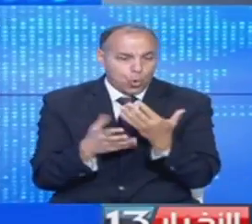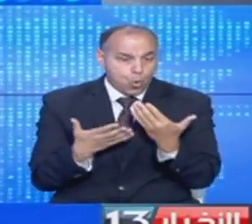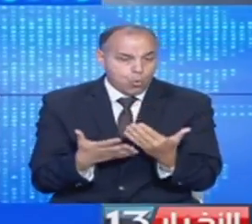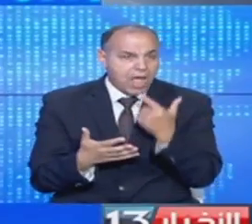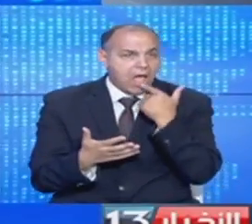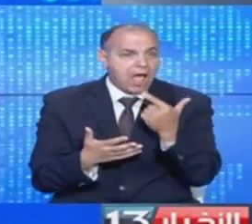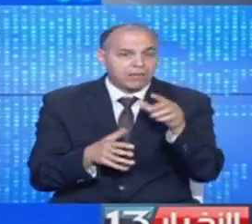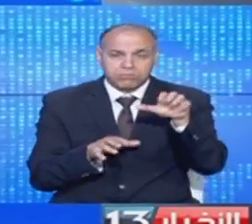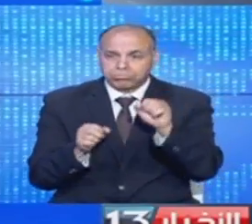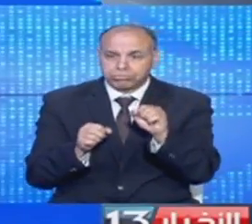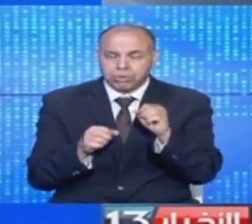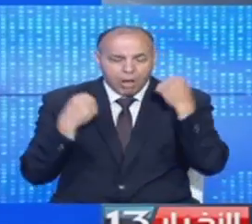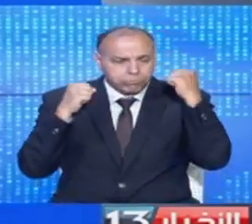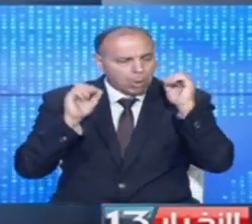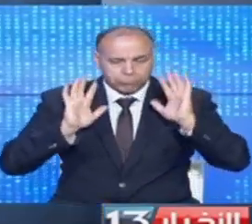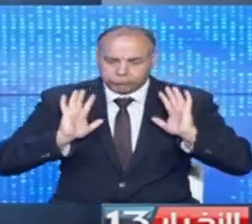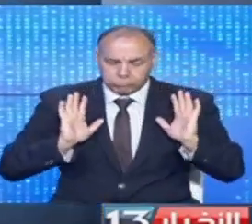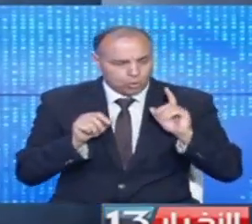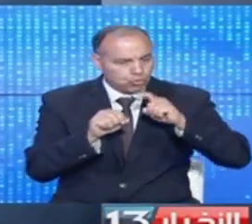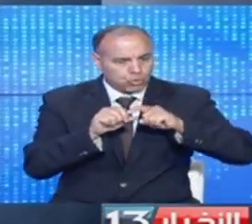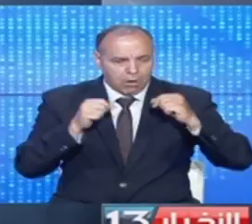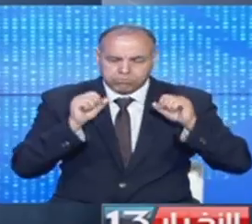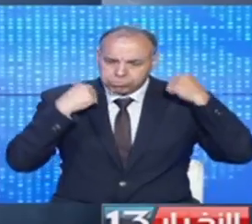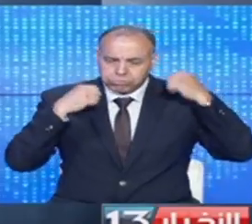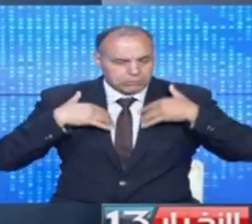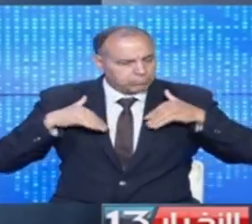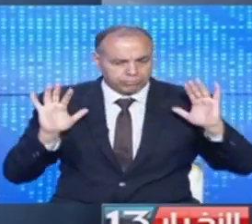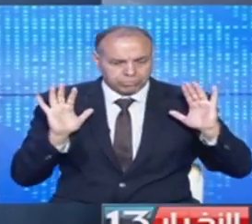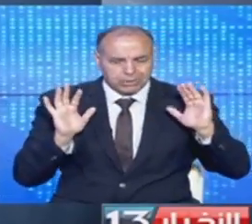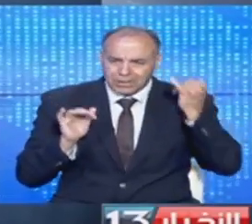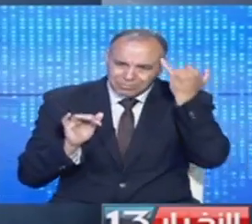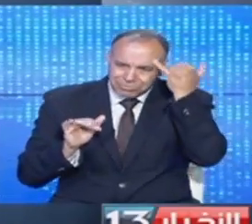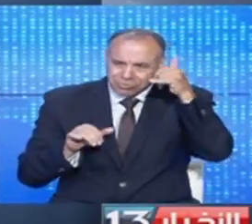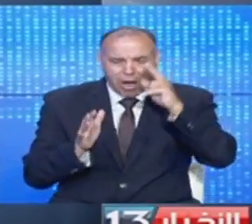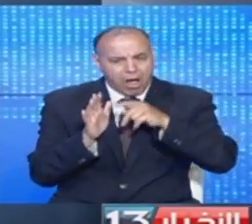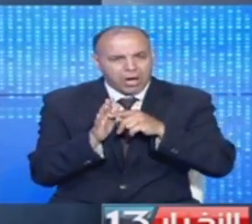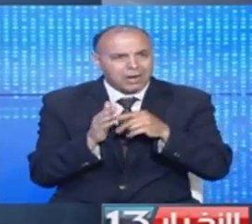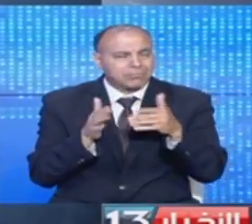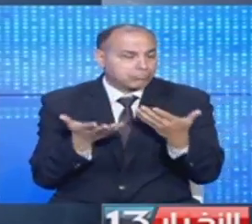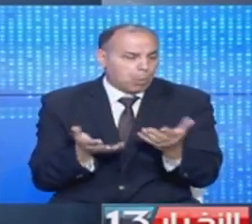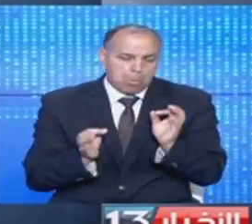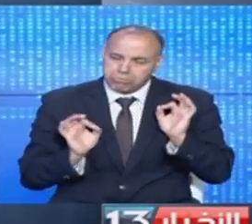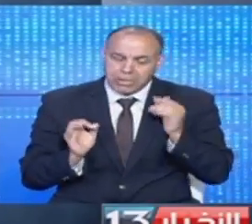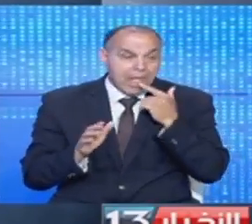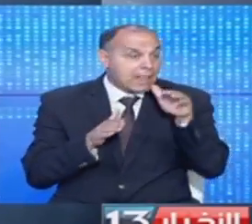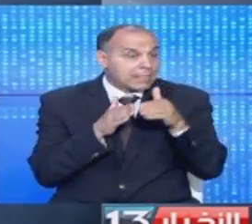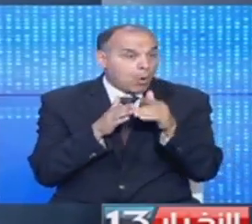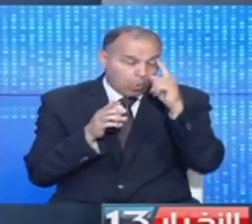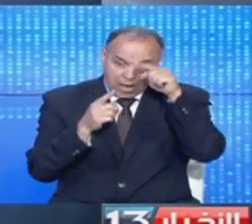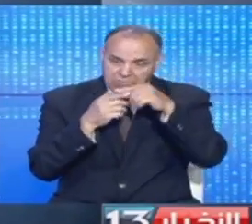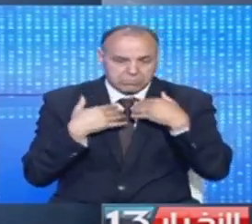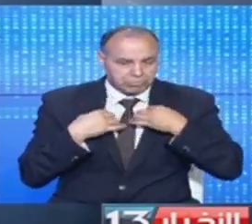أنه لم يدعو إلى الاعتصام ولم يشارك في أي تظاهرة ولم تصدر عن سلطات قراره حاليا أي دعوة في